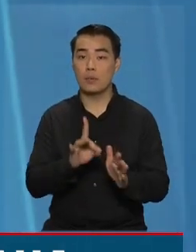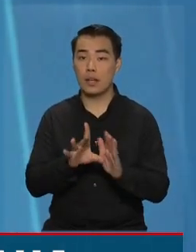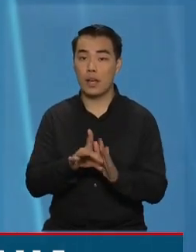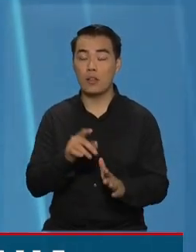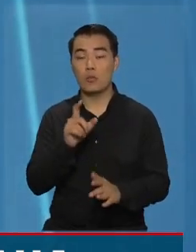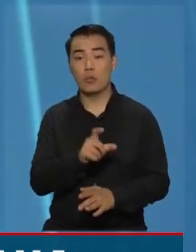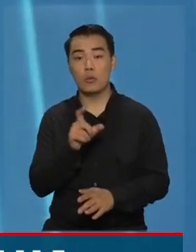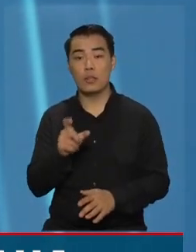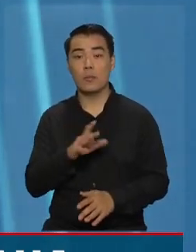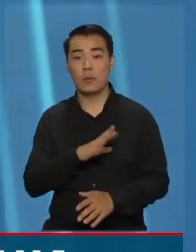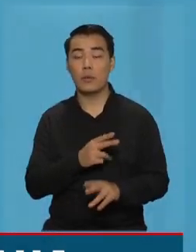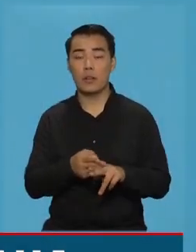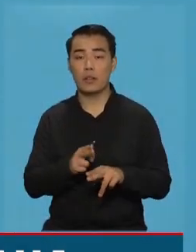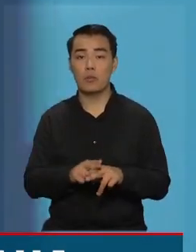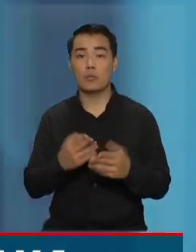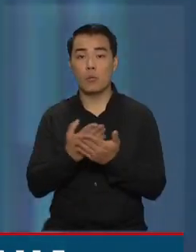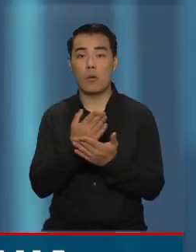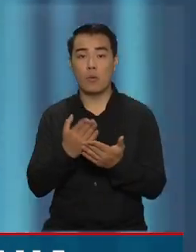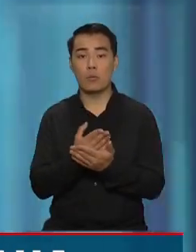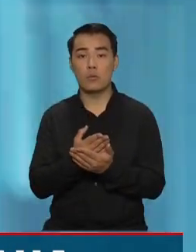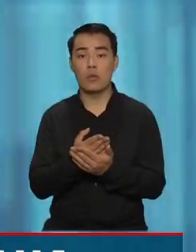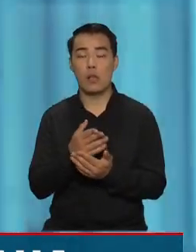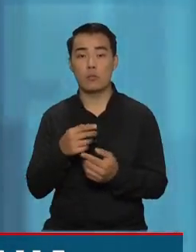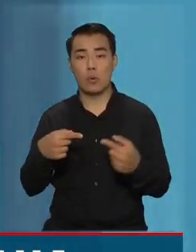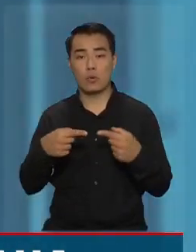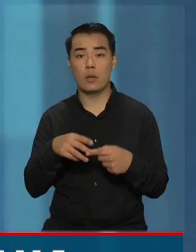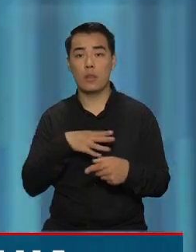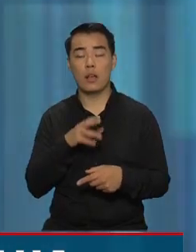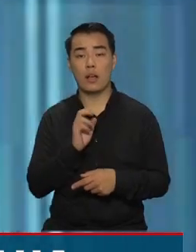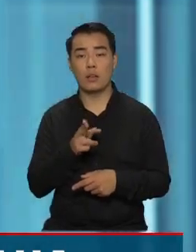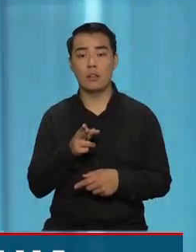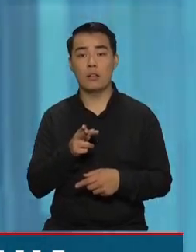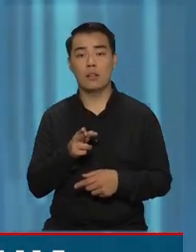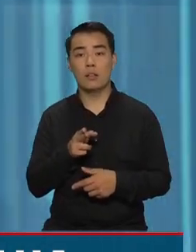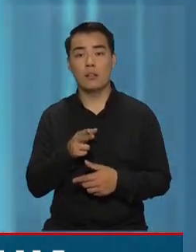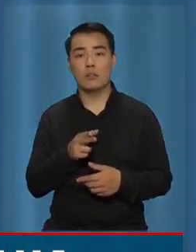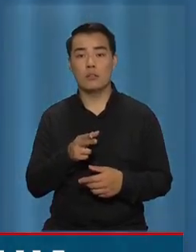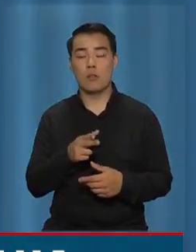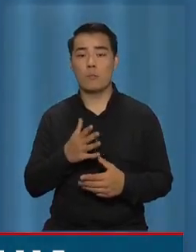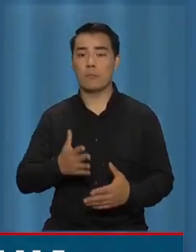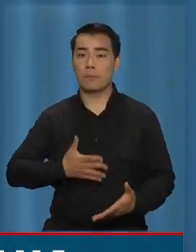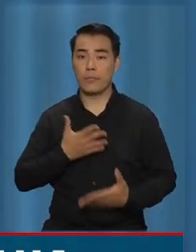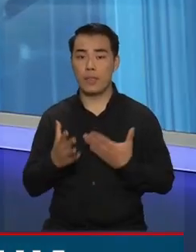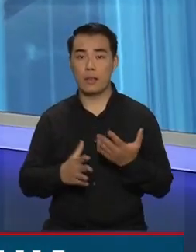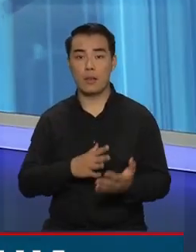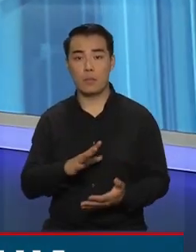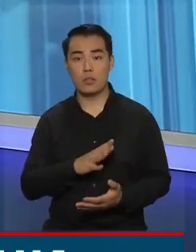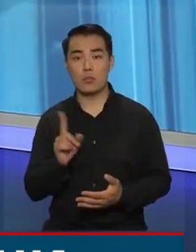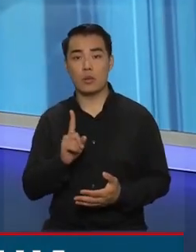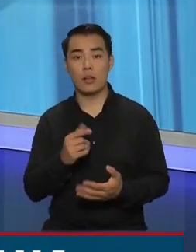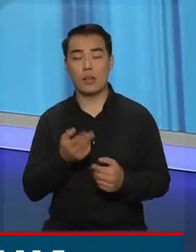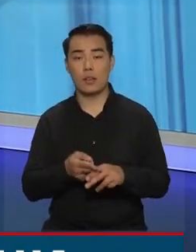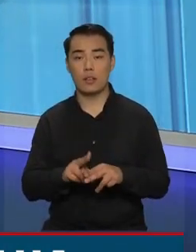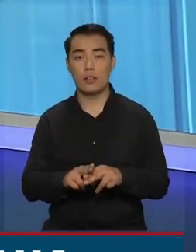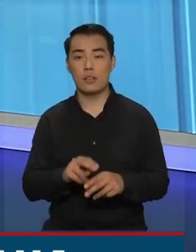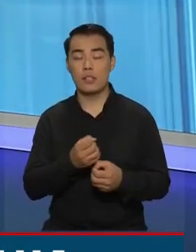Люди восприняли эту новость действительно как... ну, достаточно воодушевленно, я бы так сказал. Вот это один